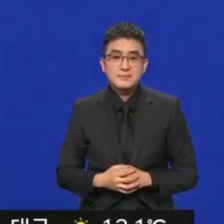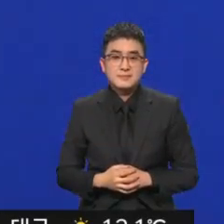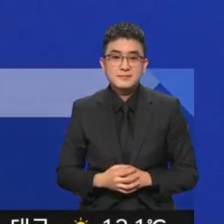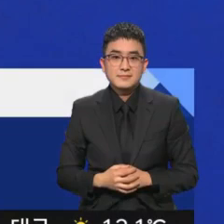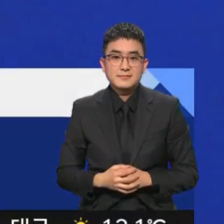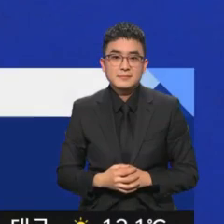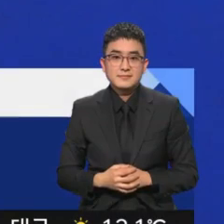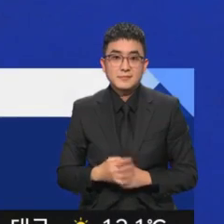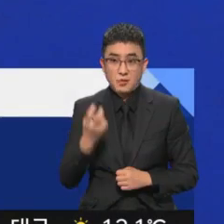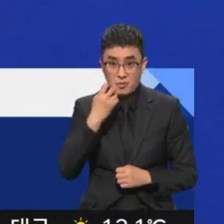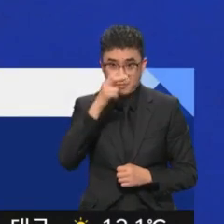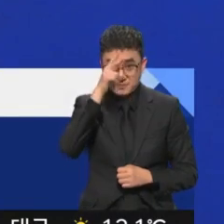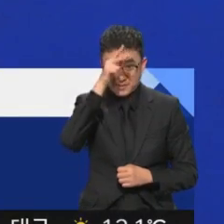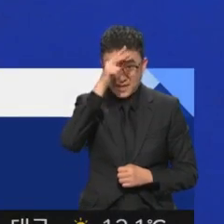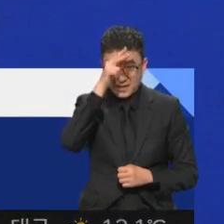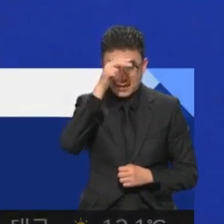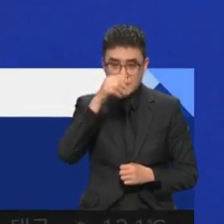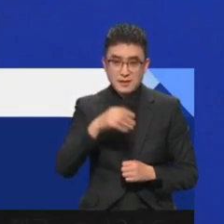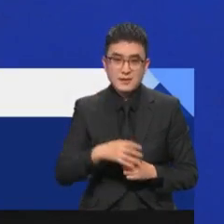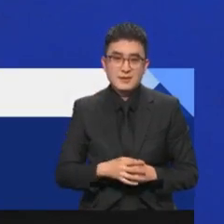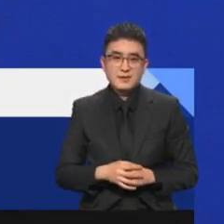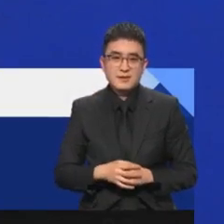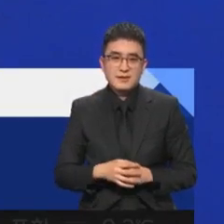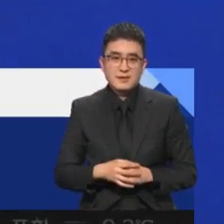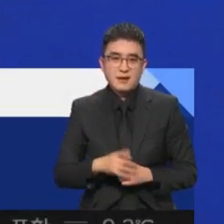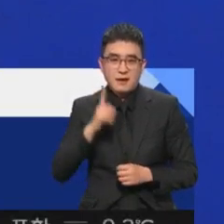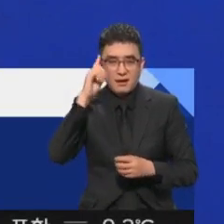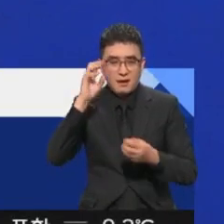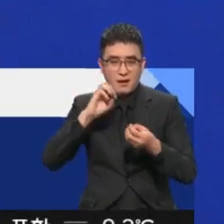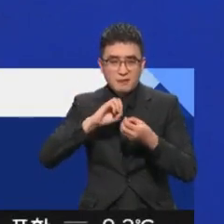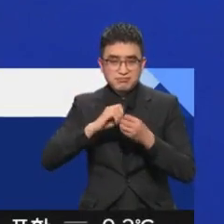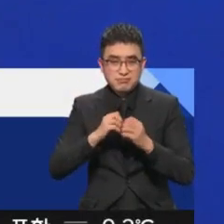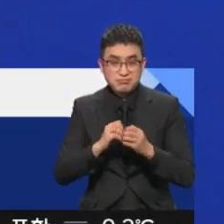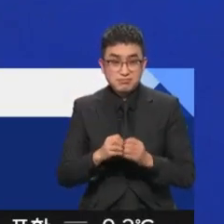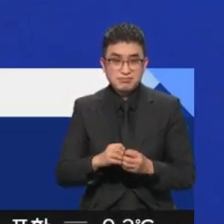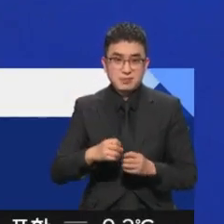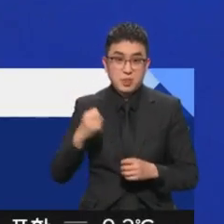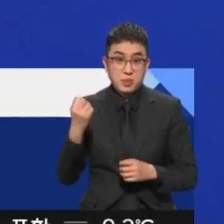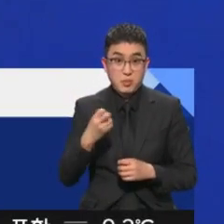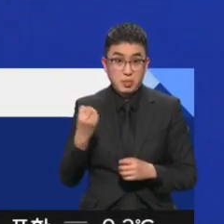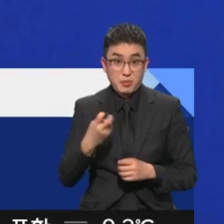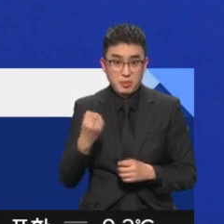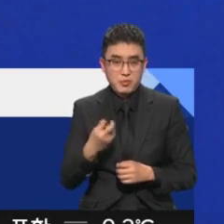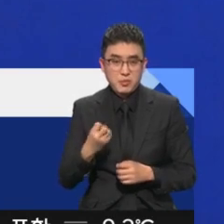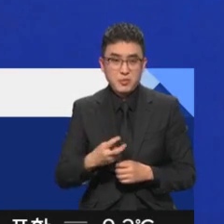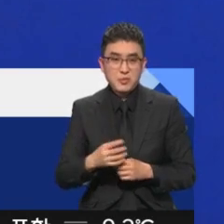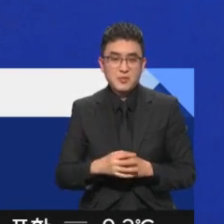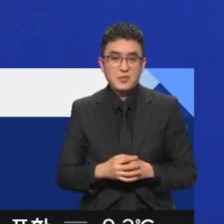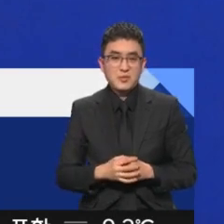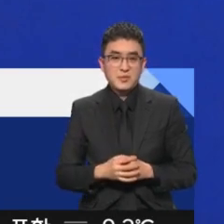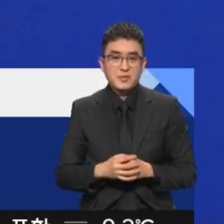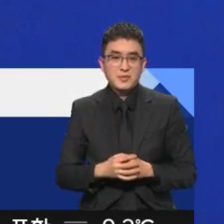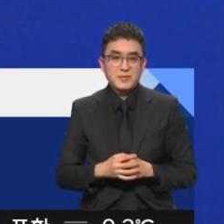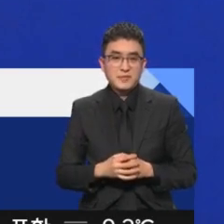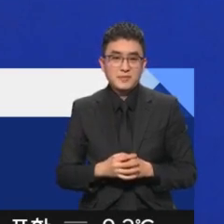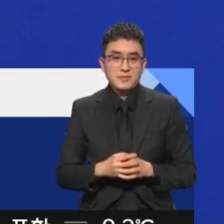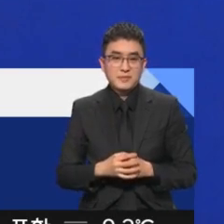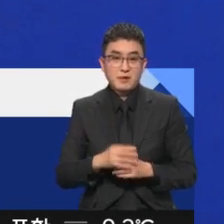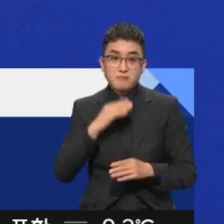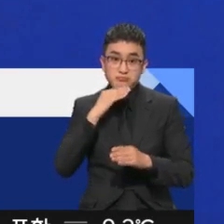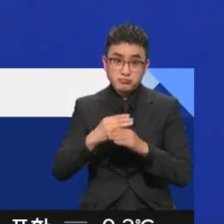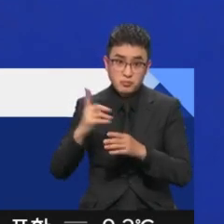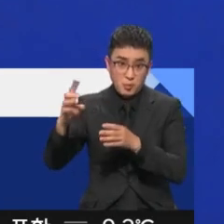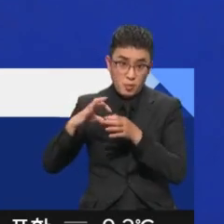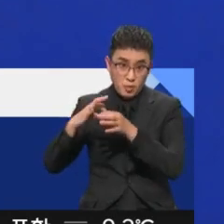검찰의 신작 소설이 완성도가 너무 떨어진다. 대북 로비 사건은 온 국민의 관심사일 뿐만 아니라 매우